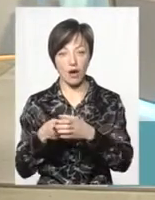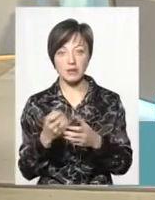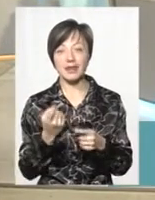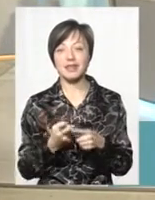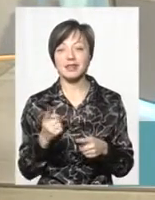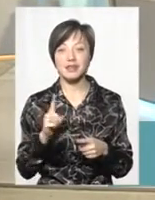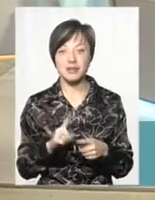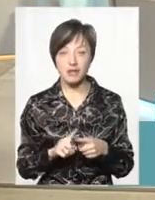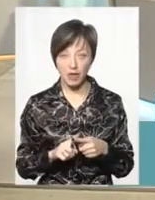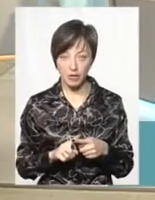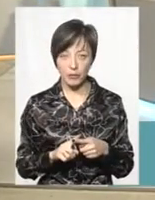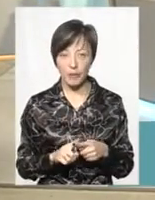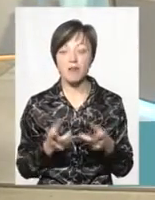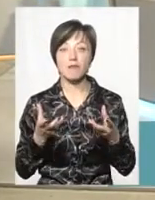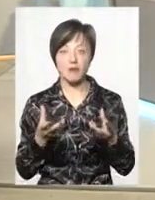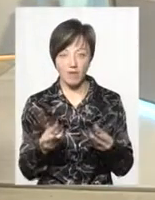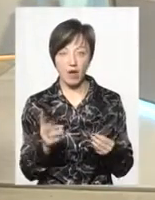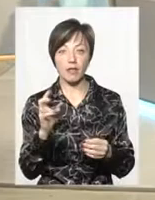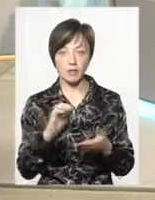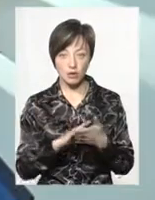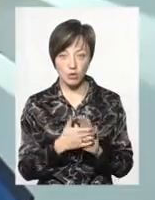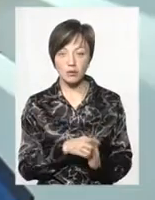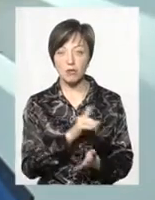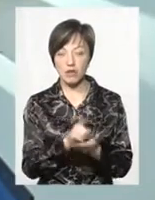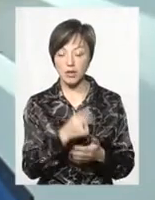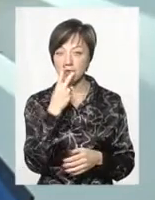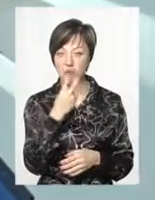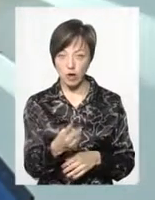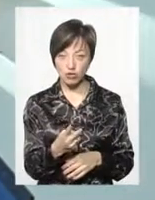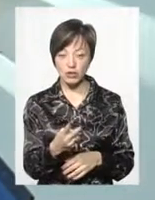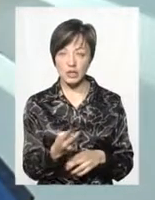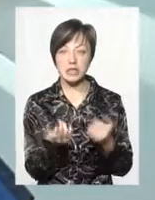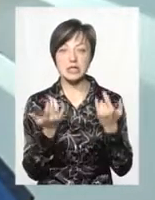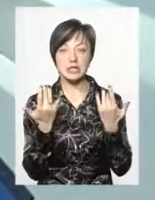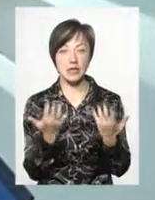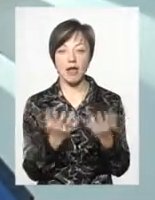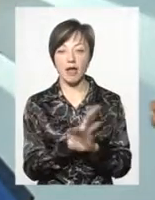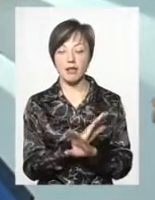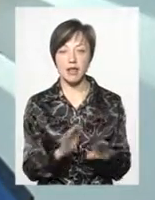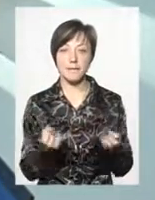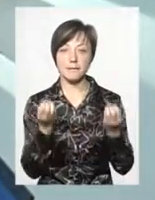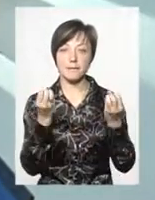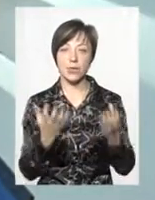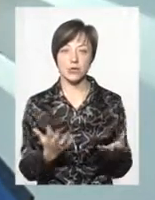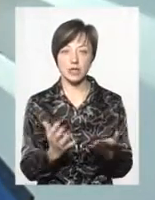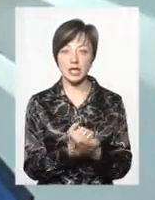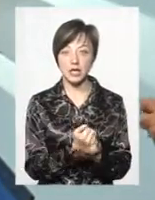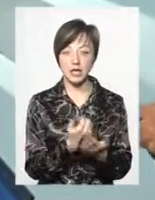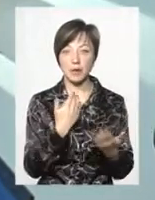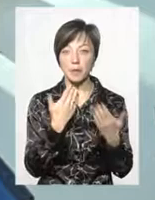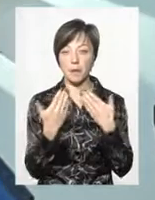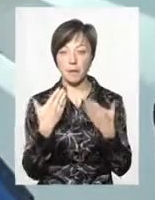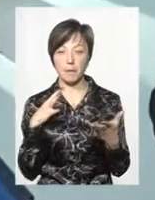це впливає на ситуацію. Ми повинні бачити, наскільки непросто знайти спільну мову